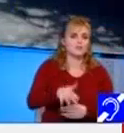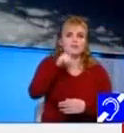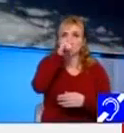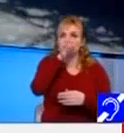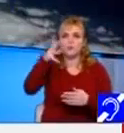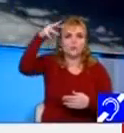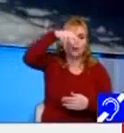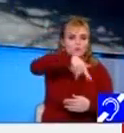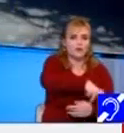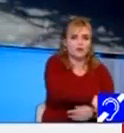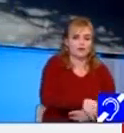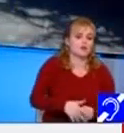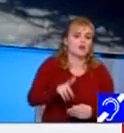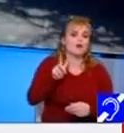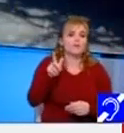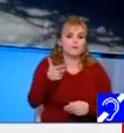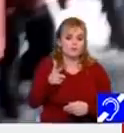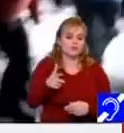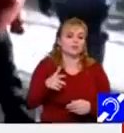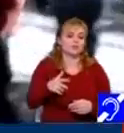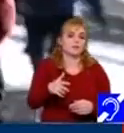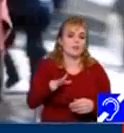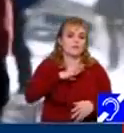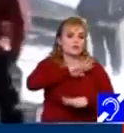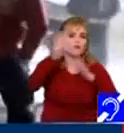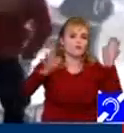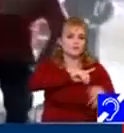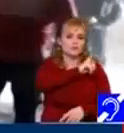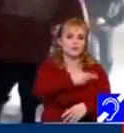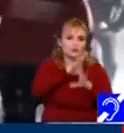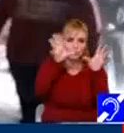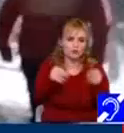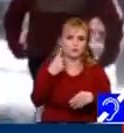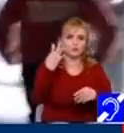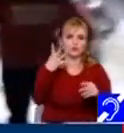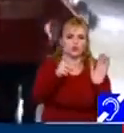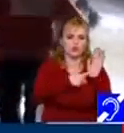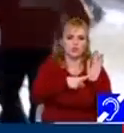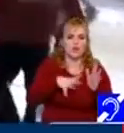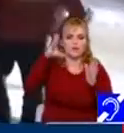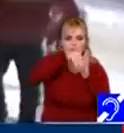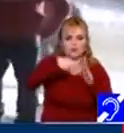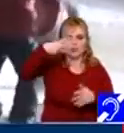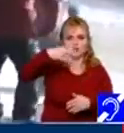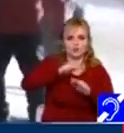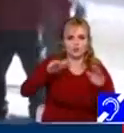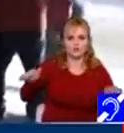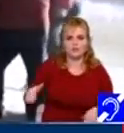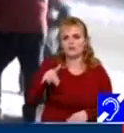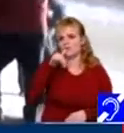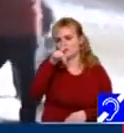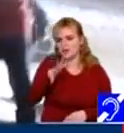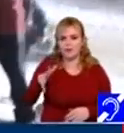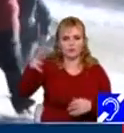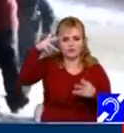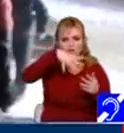munte aproape de miezul nopții. În total au fost 146 de persoane, printre care 30 de copii, care nu au mai putut pleca